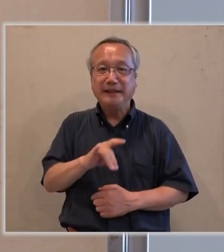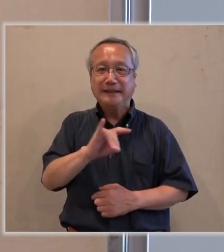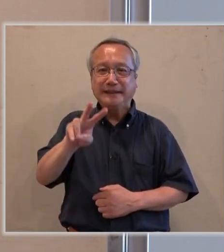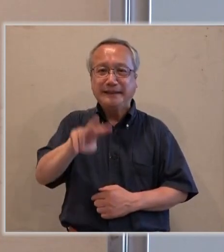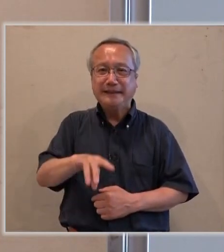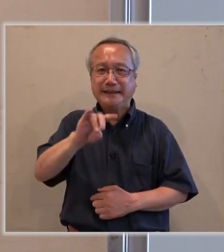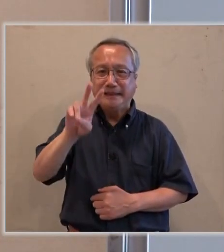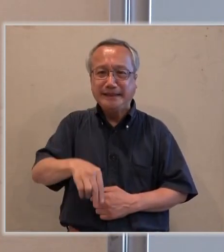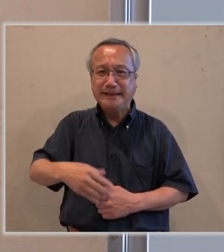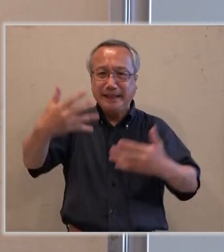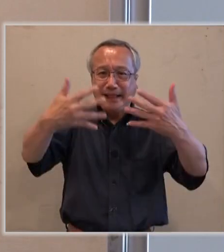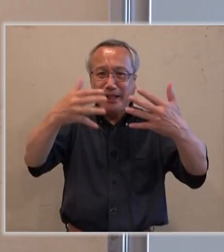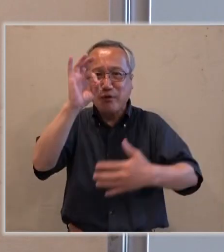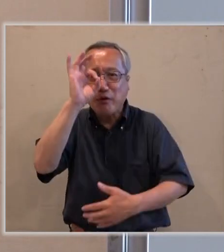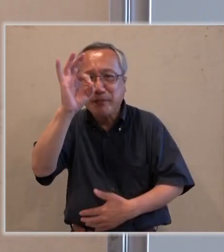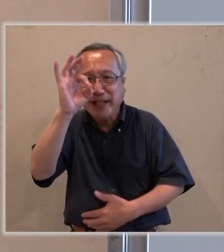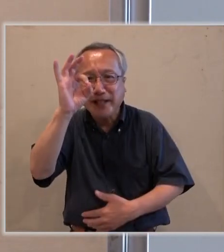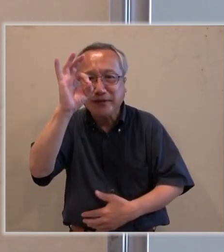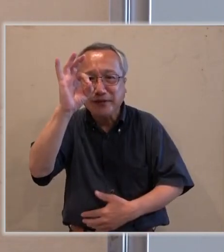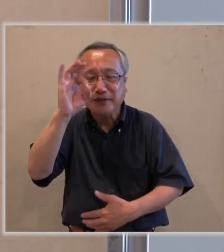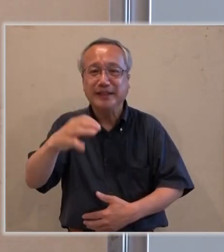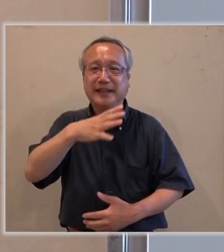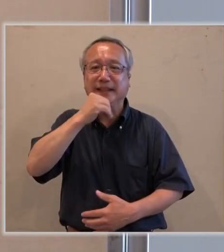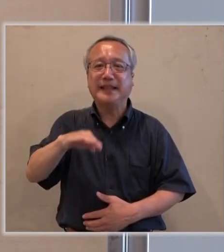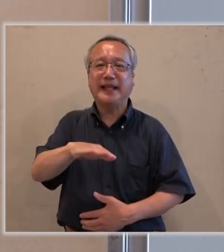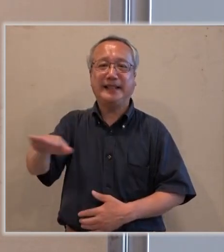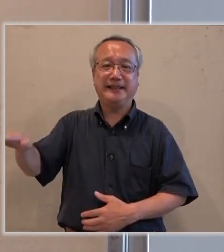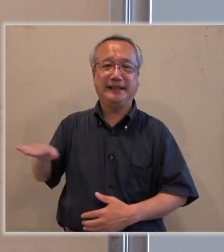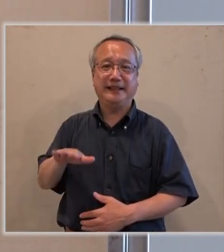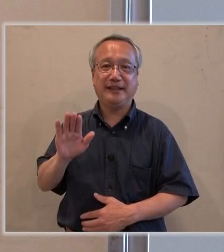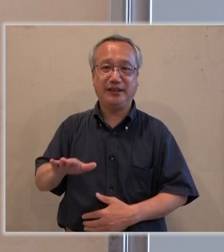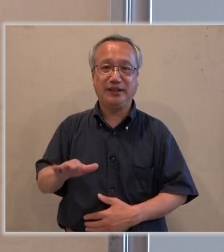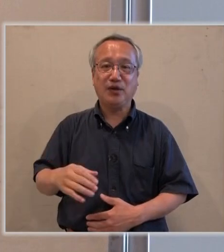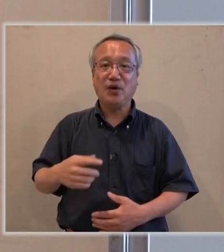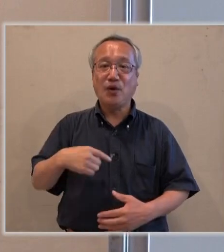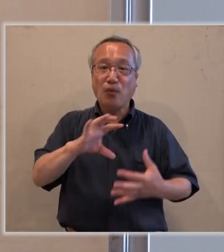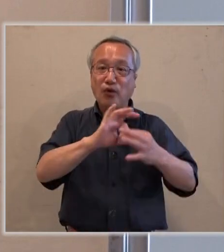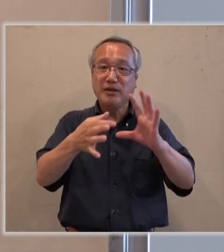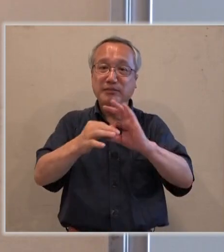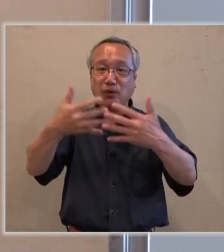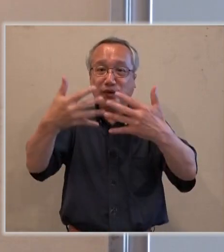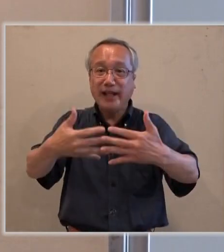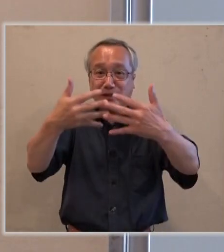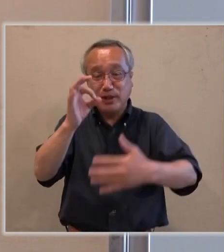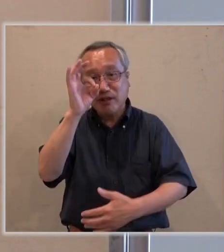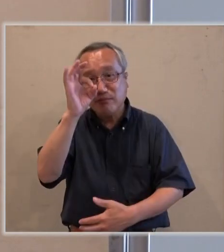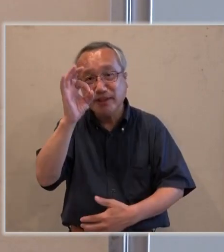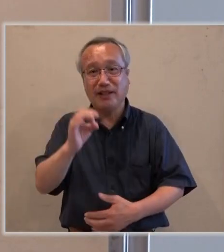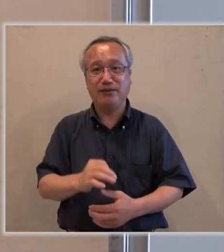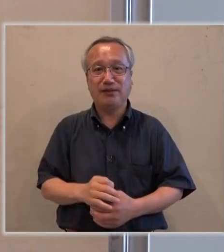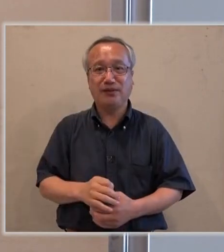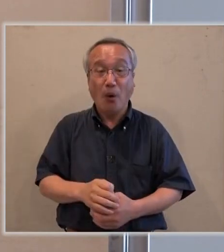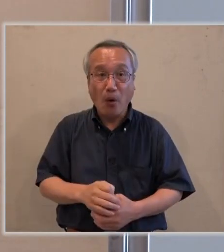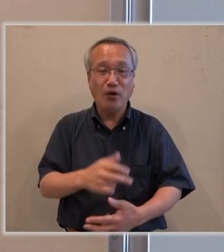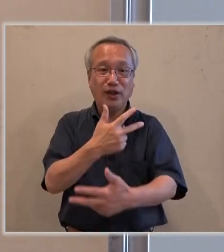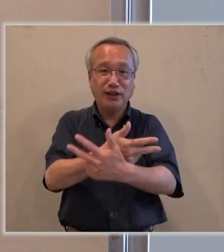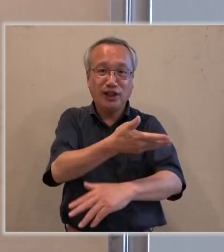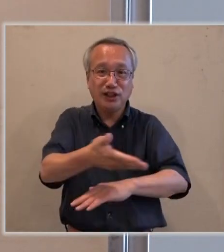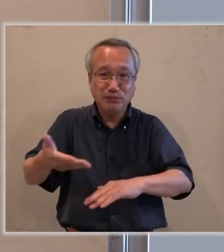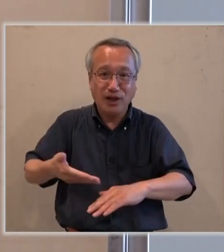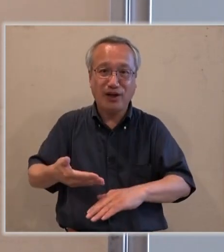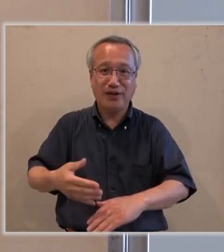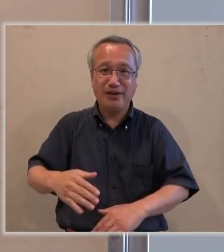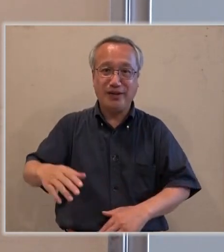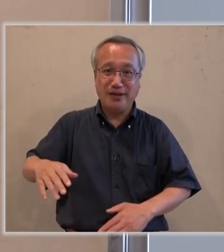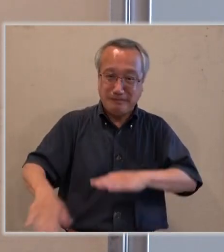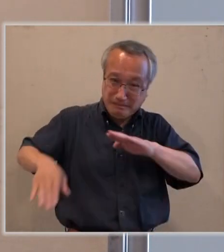ですで、要するにオリンピックをテレビで見てる世代なので、うわ北島康介やべえみたいな、金メダル